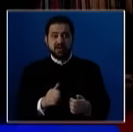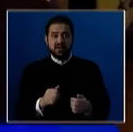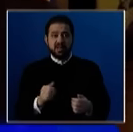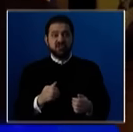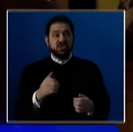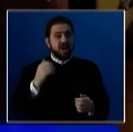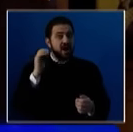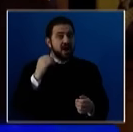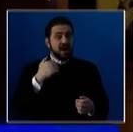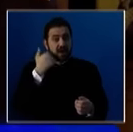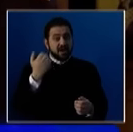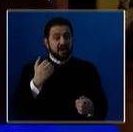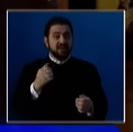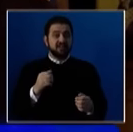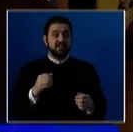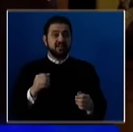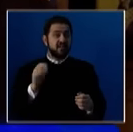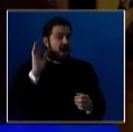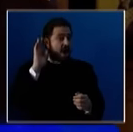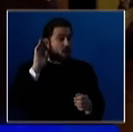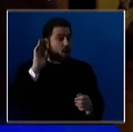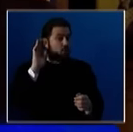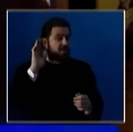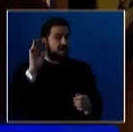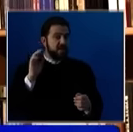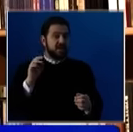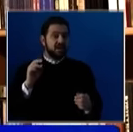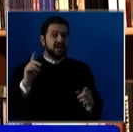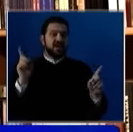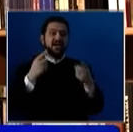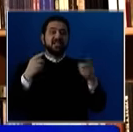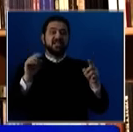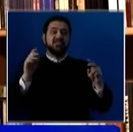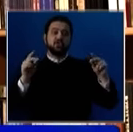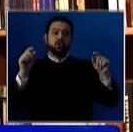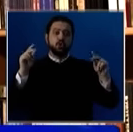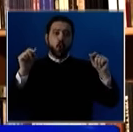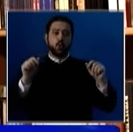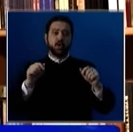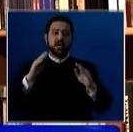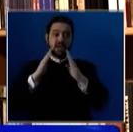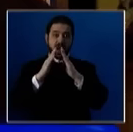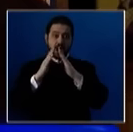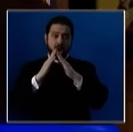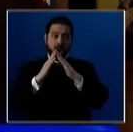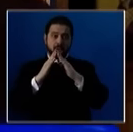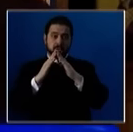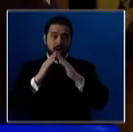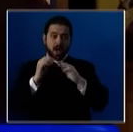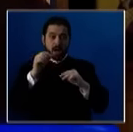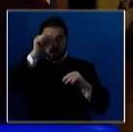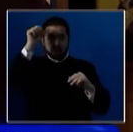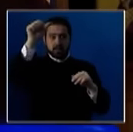și jocuri în casa părintească, în loc să se ducă să-l întrebe pe tatăl, s-a dus și a întrebat